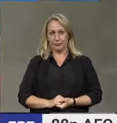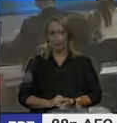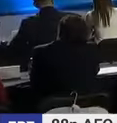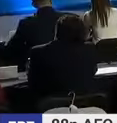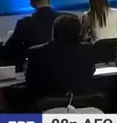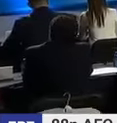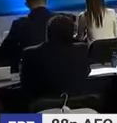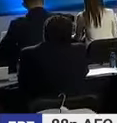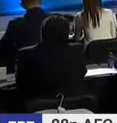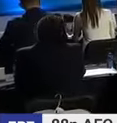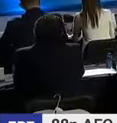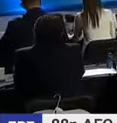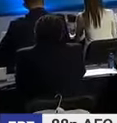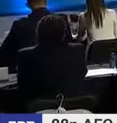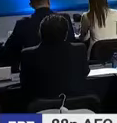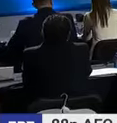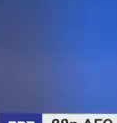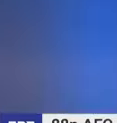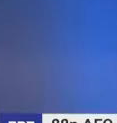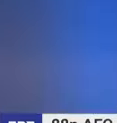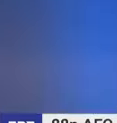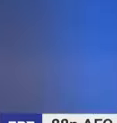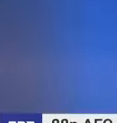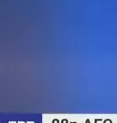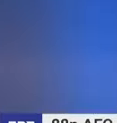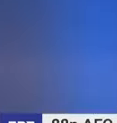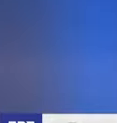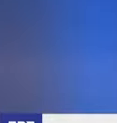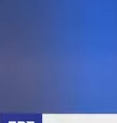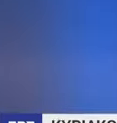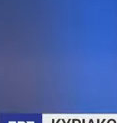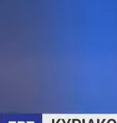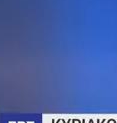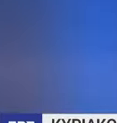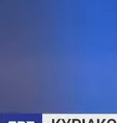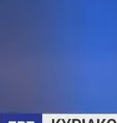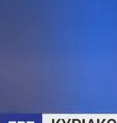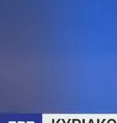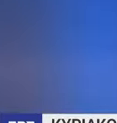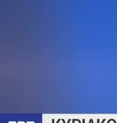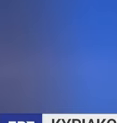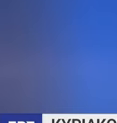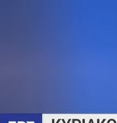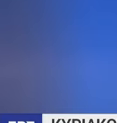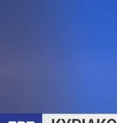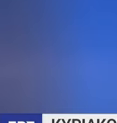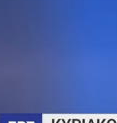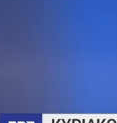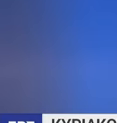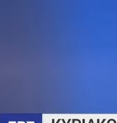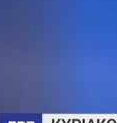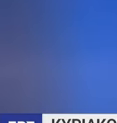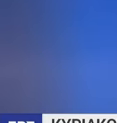Να σας πω ότι έχουμε συμπληρώσει μία ώρα συνέντευξη τύπου. Έχουμε μπει τώρα στην 15η ερώτηση. Είναι ο